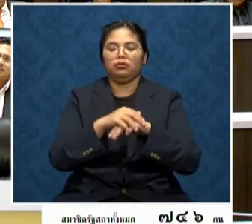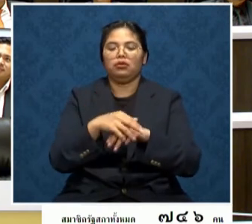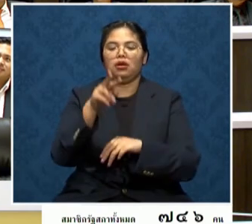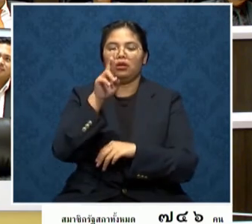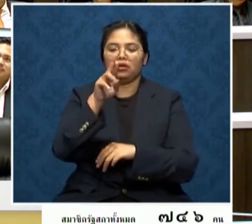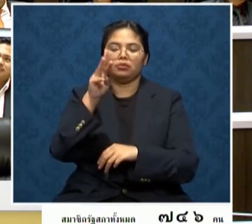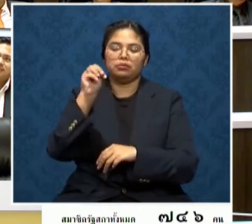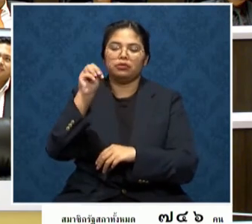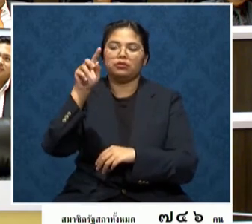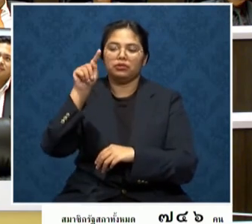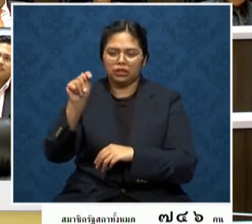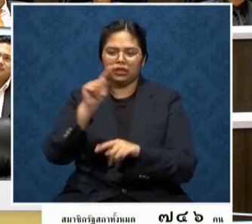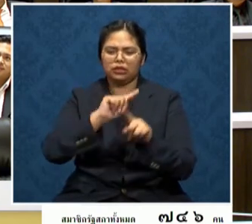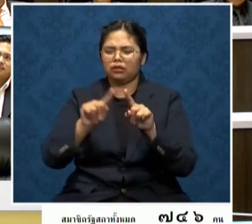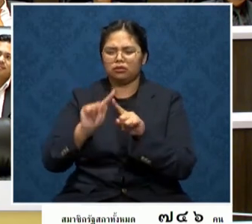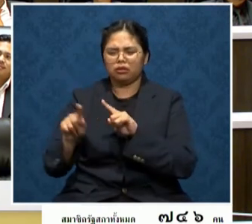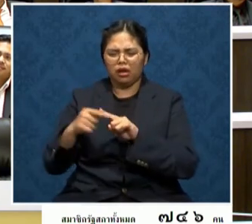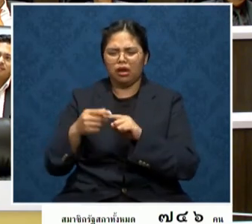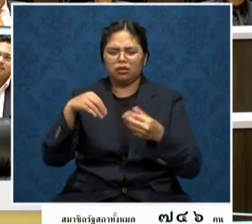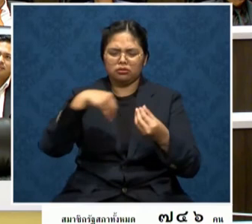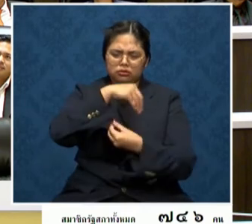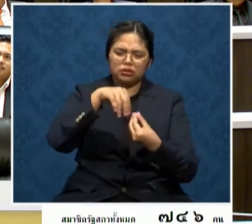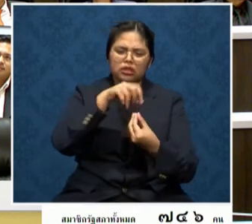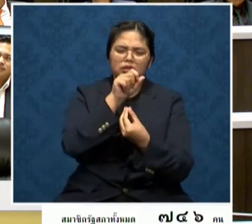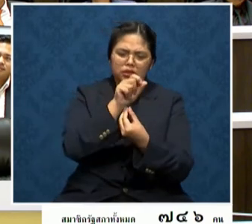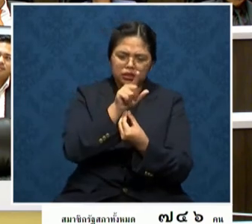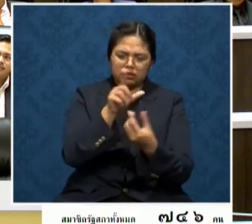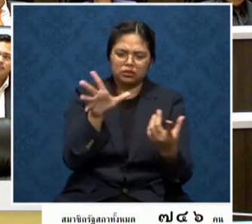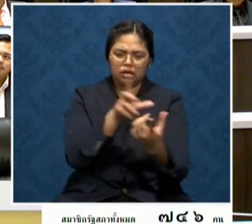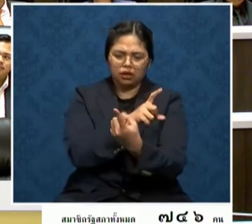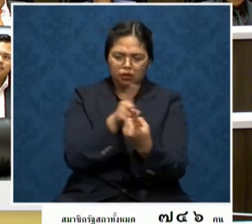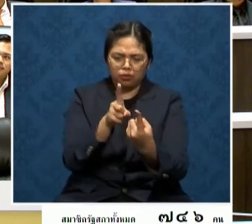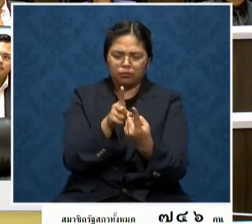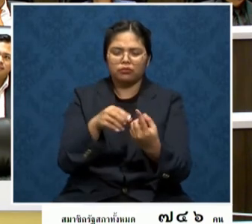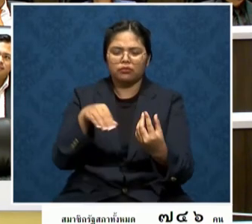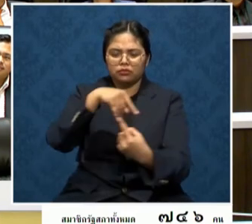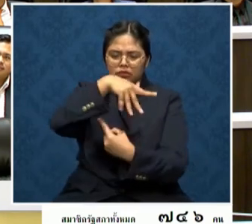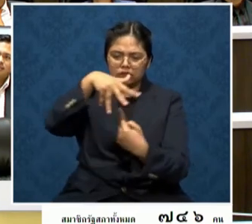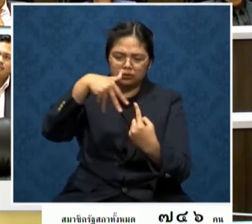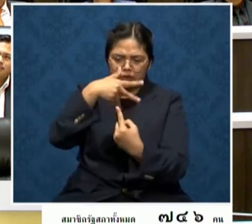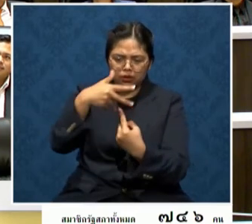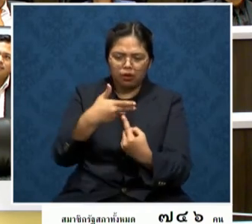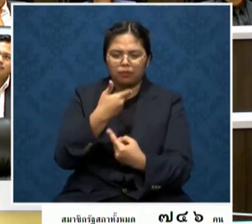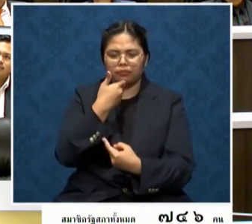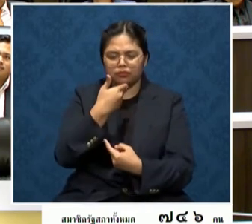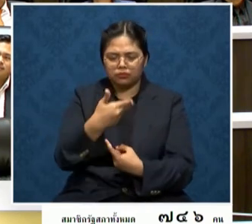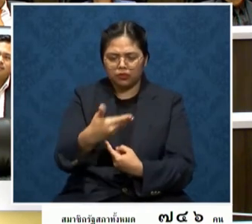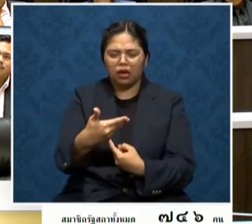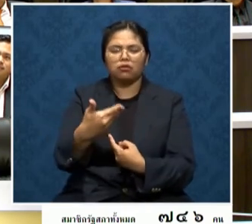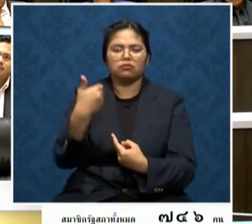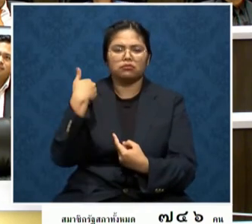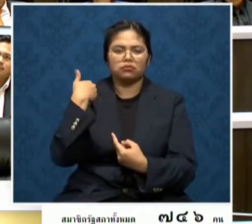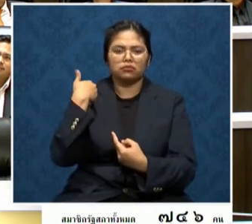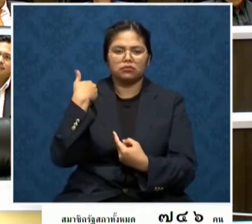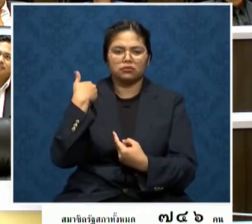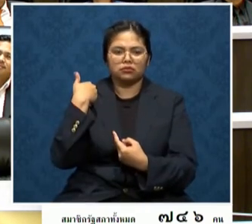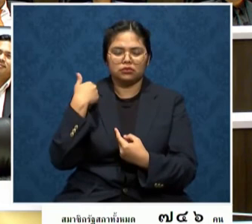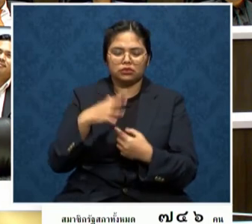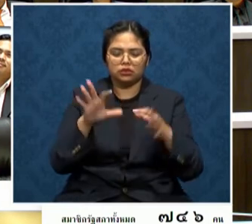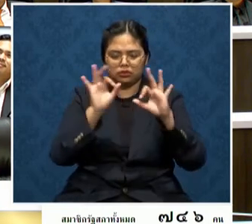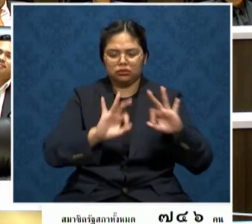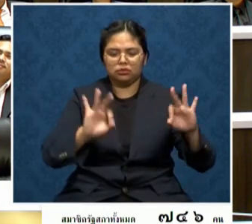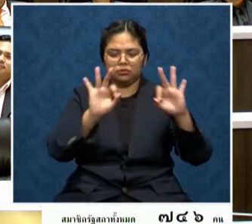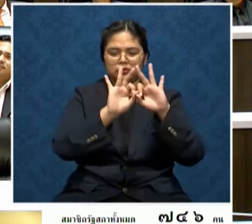โดยรวมทั้งทางด้านเศรษฐกิจสังคมและสิ่งแวดล้อมในระยะยาวมีความจำเป็นอย่างยิ่งที่รัฐบาล